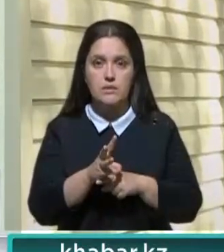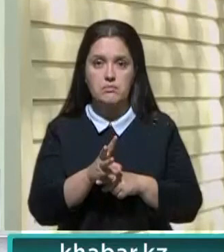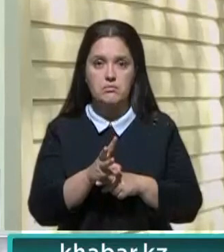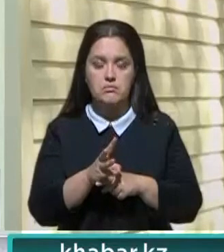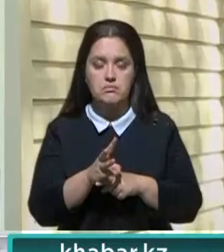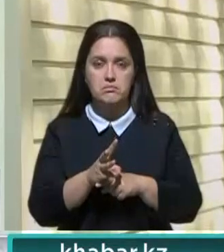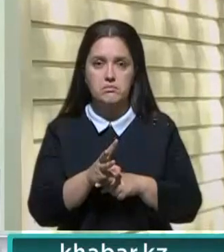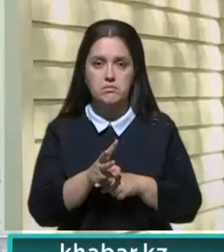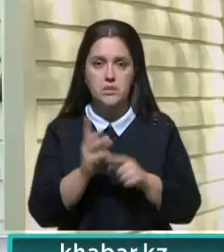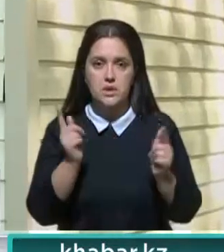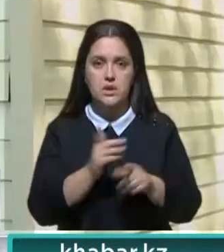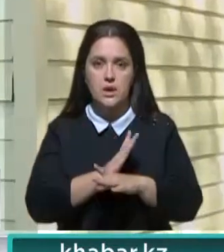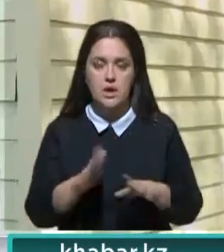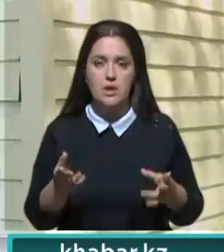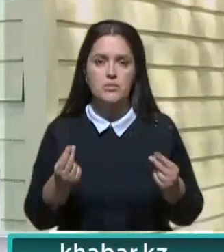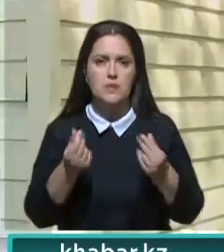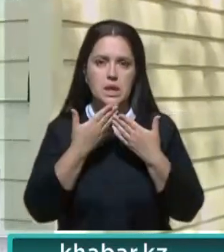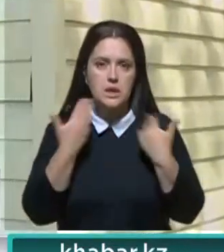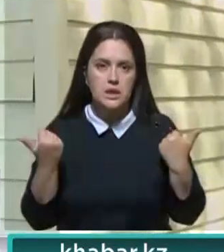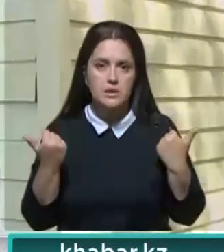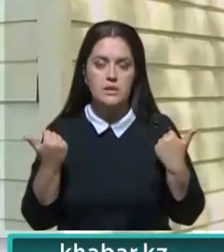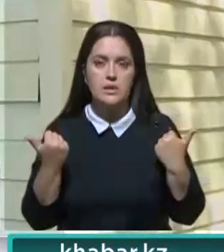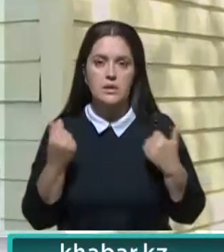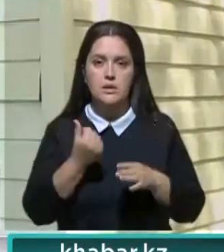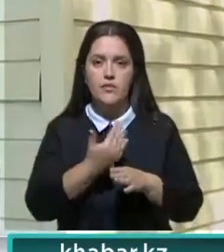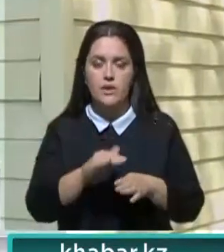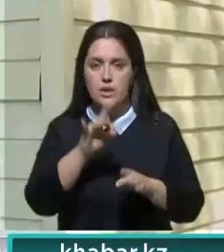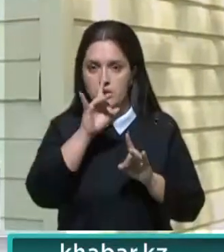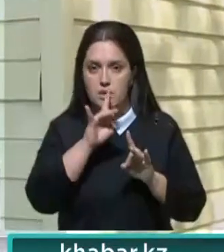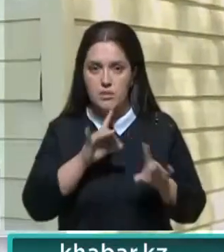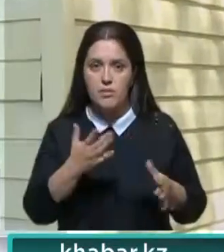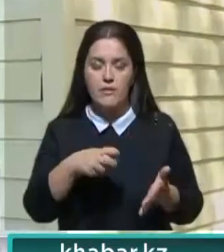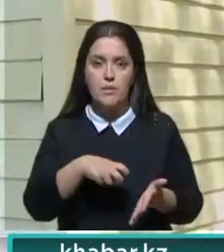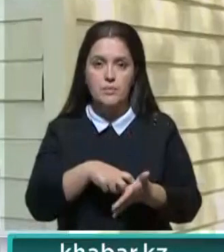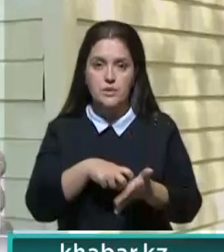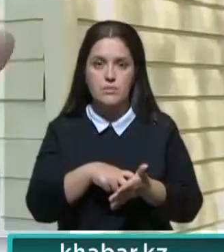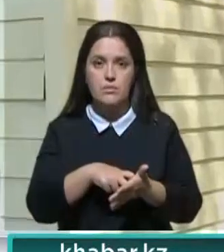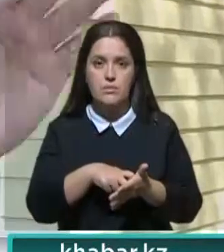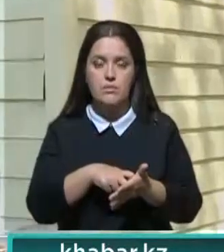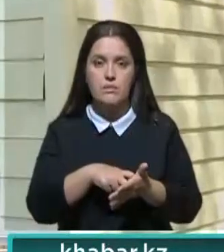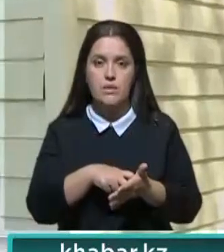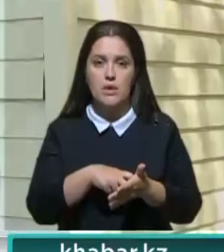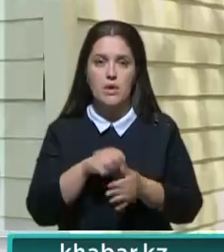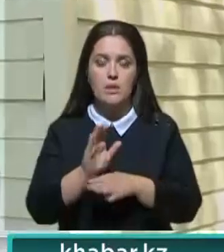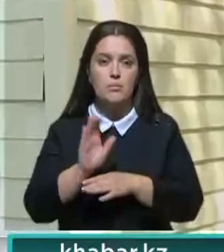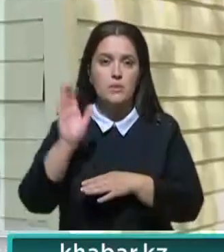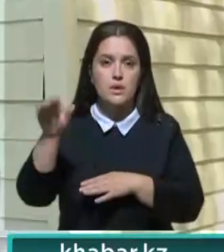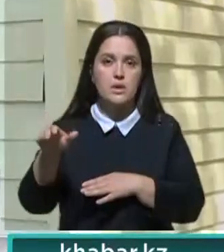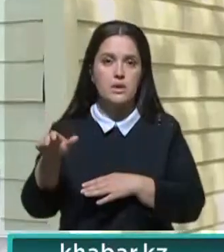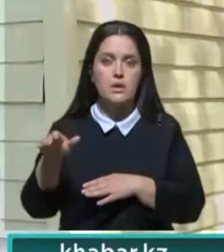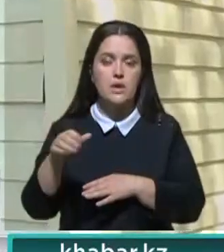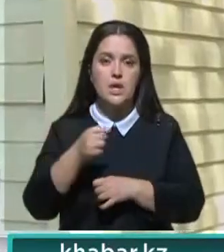этого не произошло потому что денег нет сказали выделили не будет мы ваши письмо которое нам отправили Мы отправили э-э